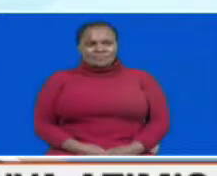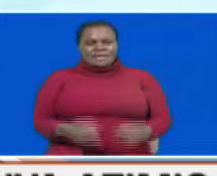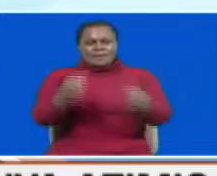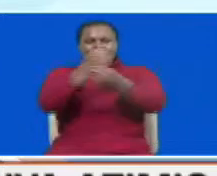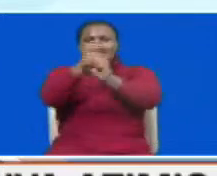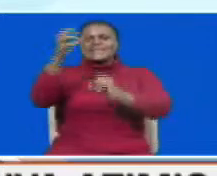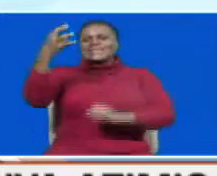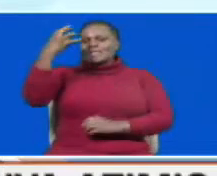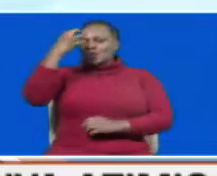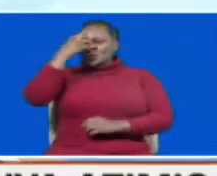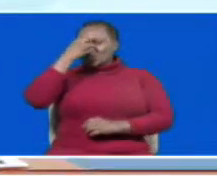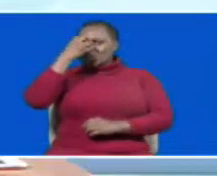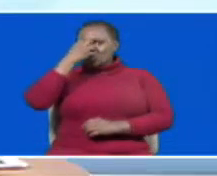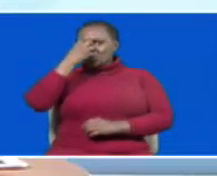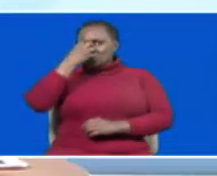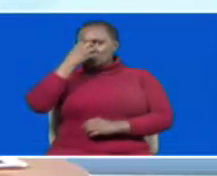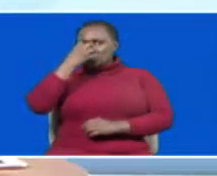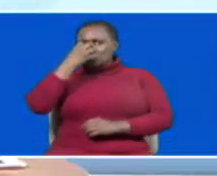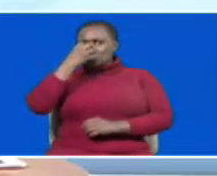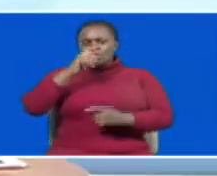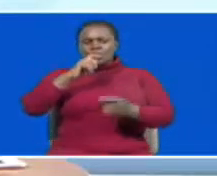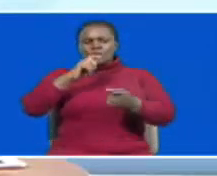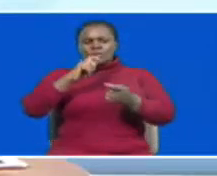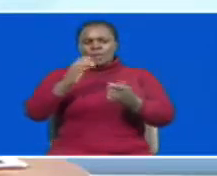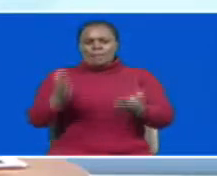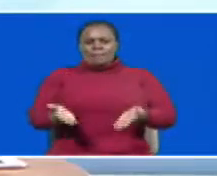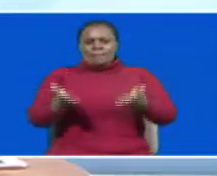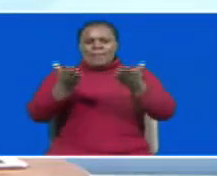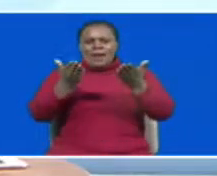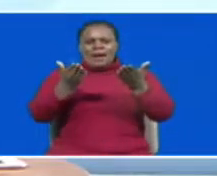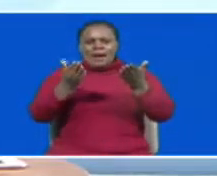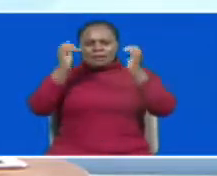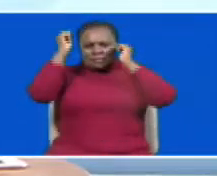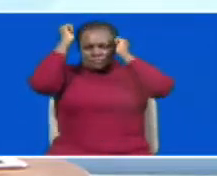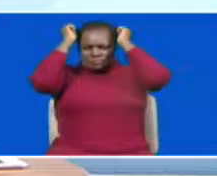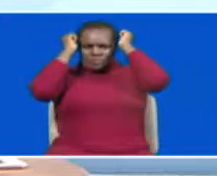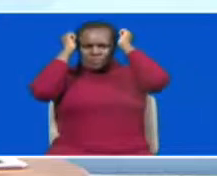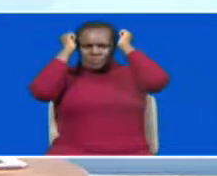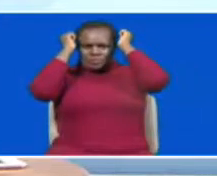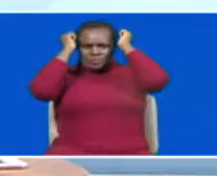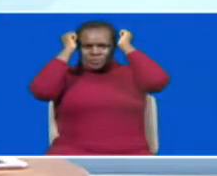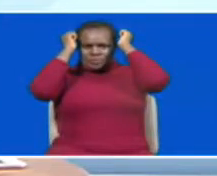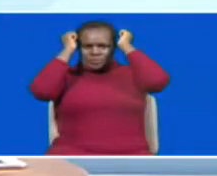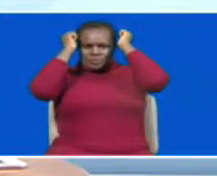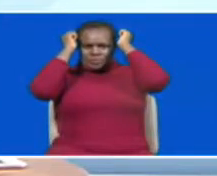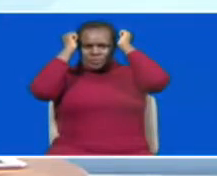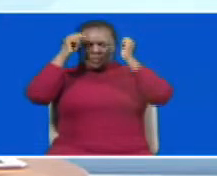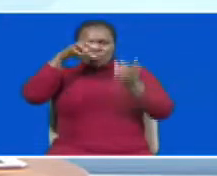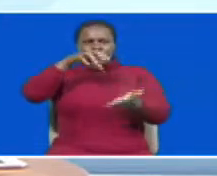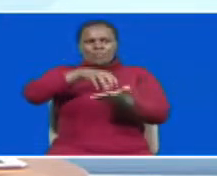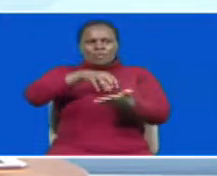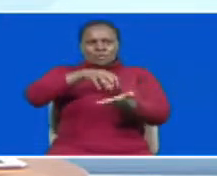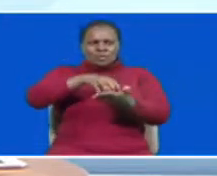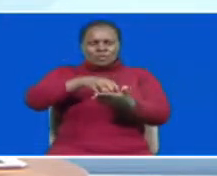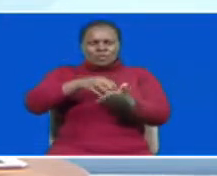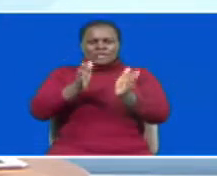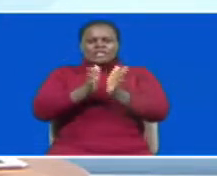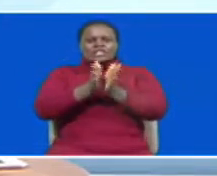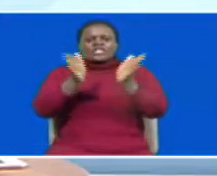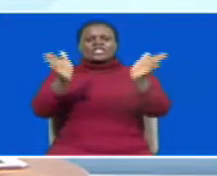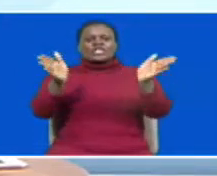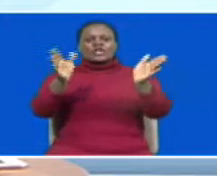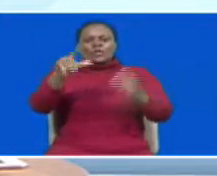Rais William Ruto amempandisha cheo Luteni Jenerali Francis Omondi Ogolla hadi daraja la jenerali